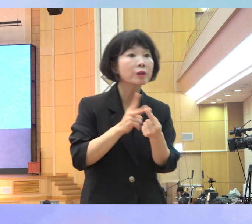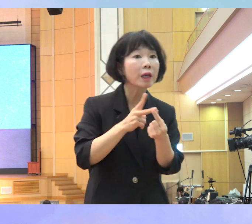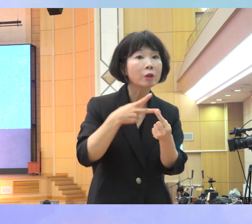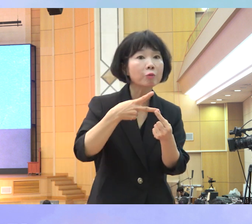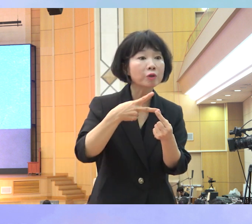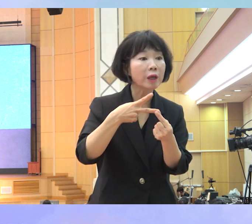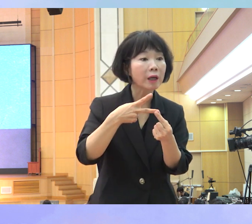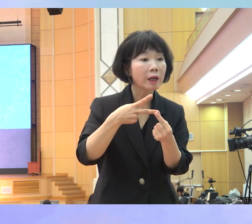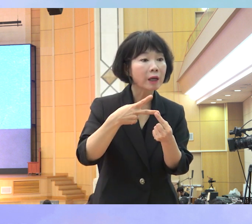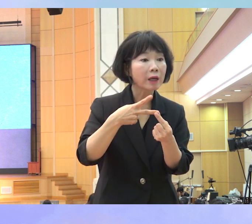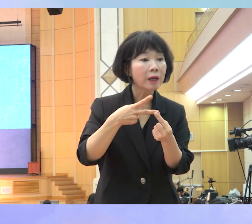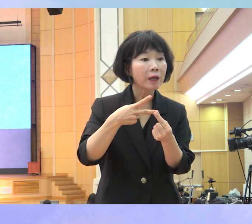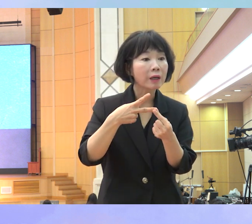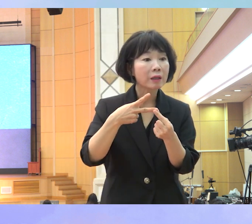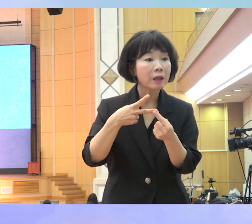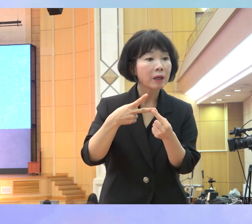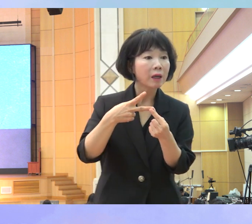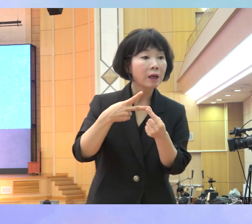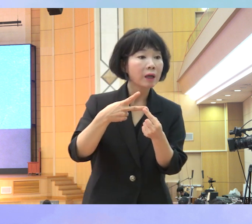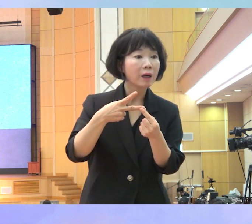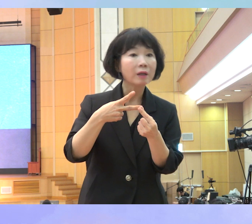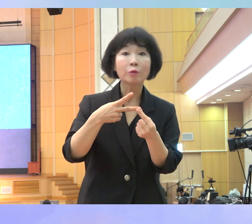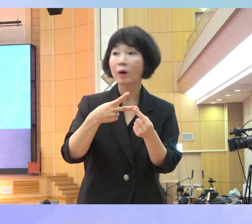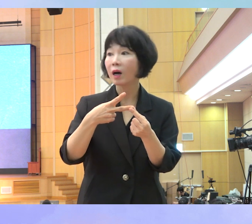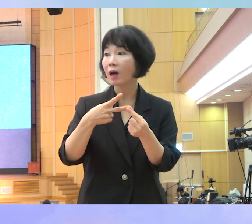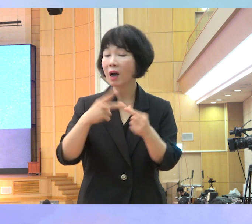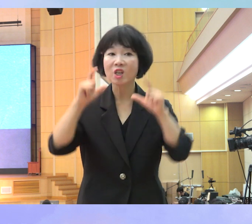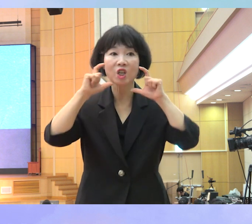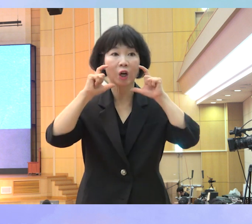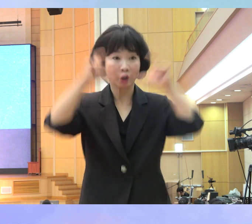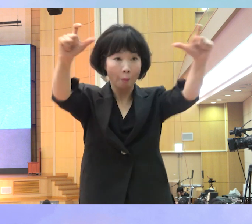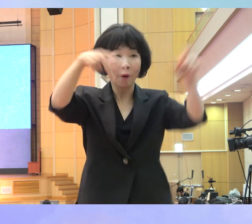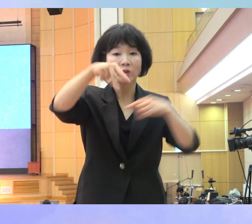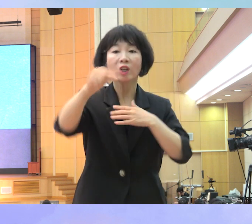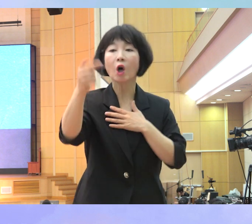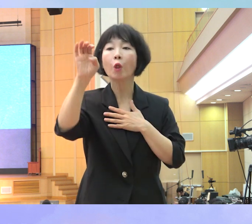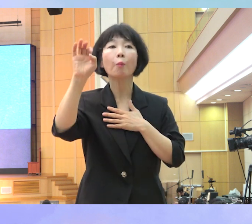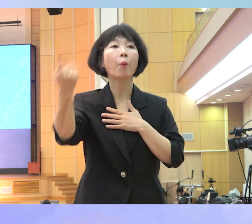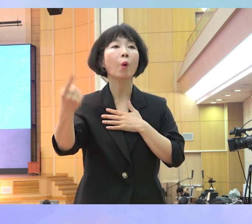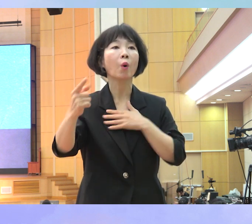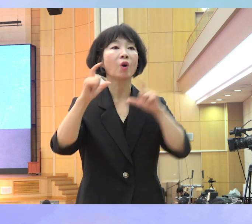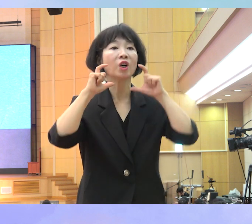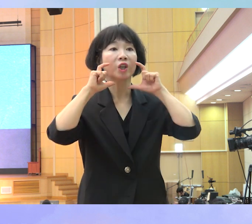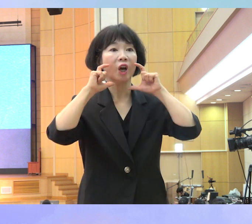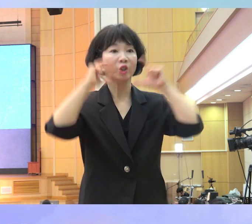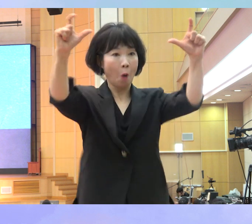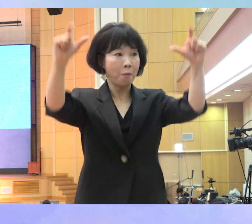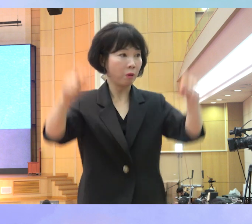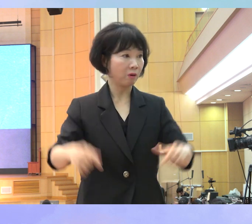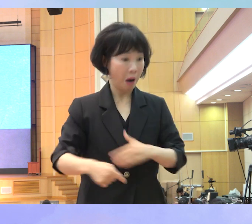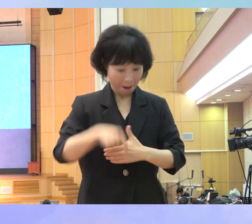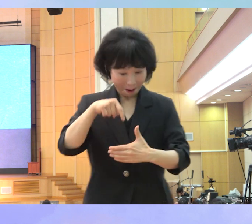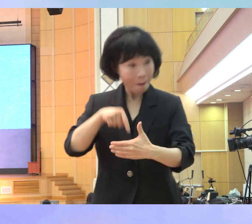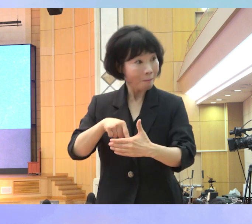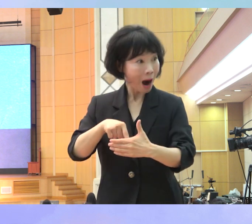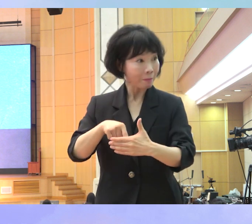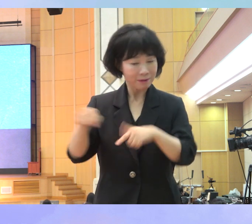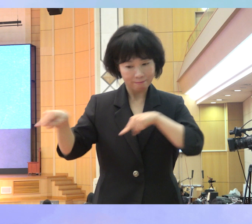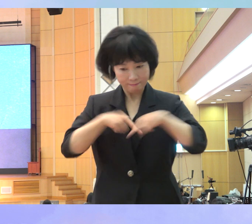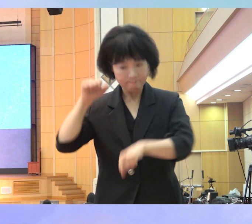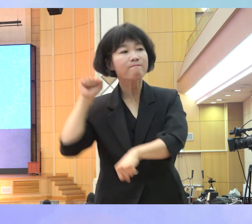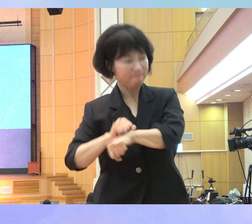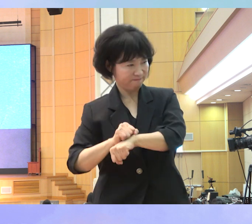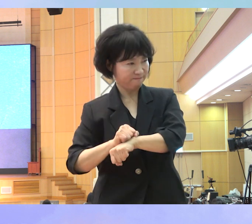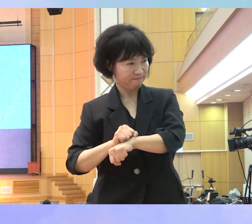해야 되느냐? 그 다음은 선포예요. 선포. 마음이 일단 잘